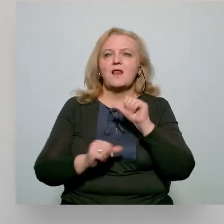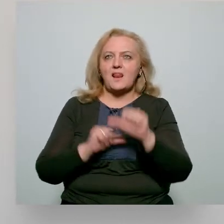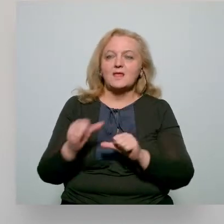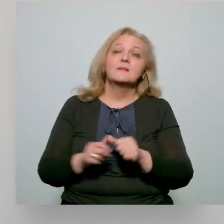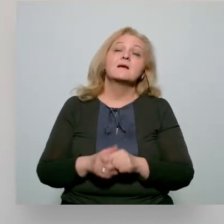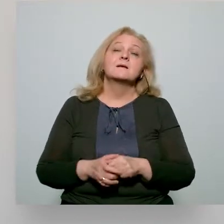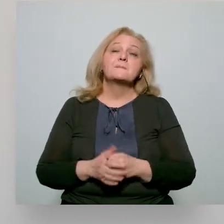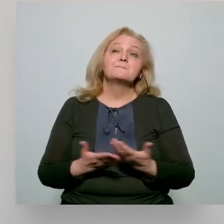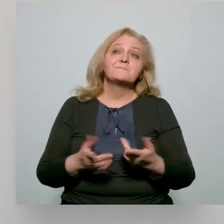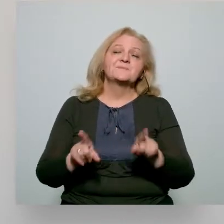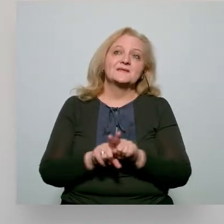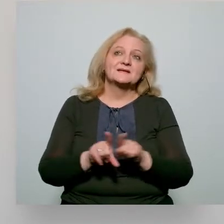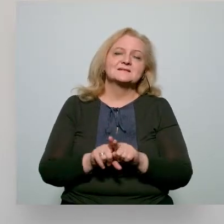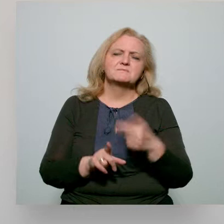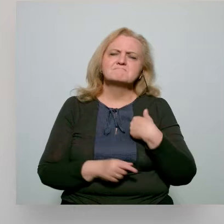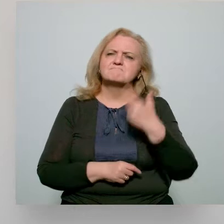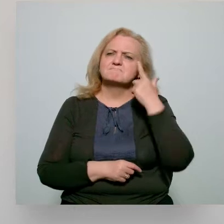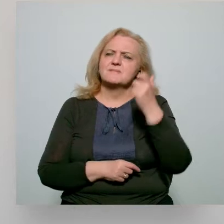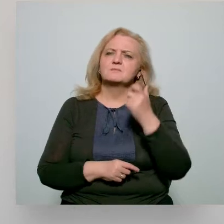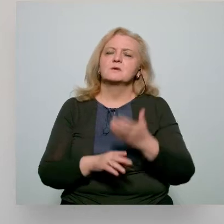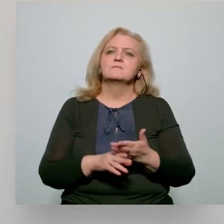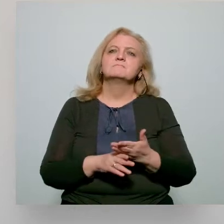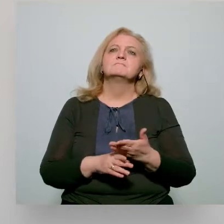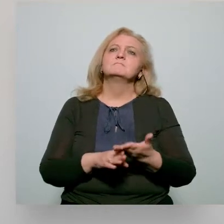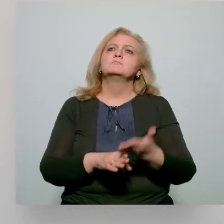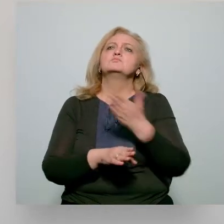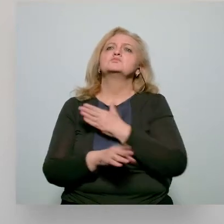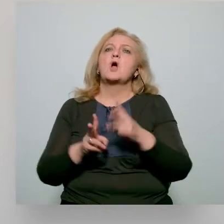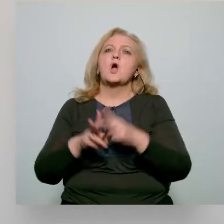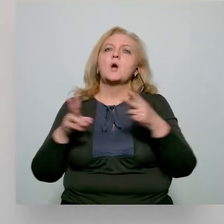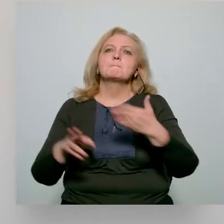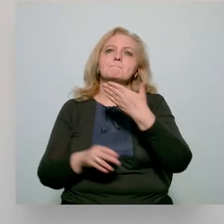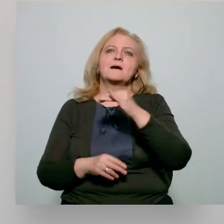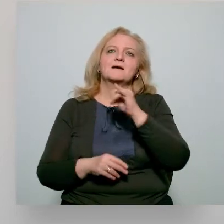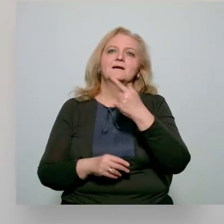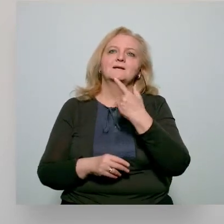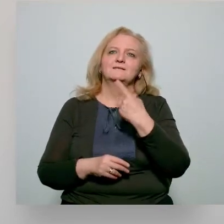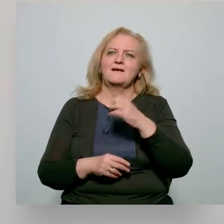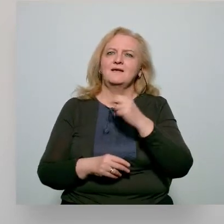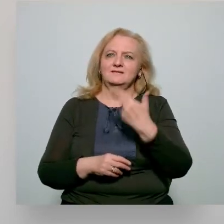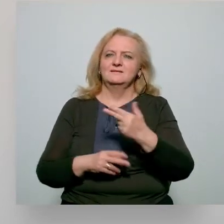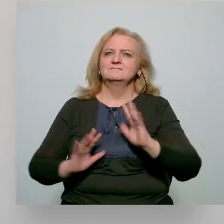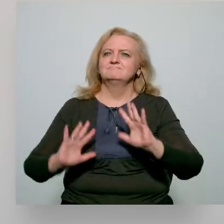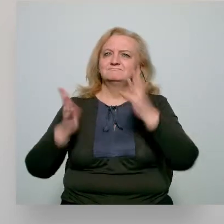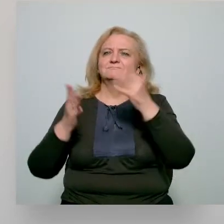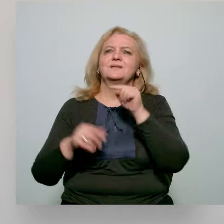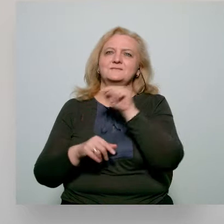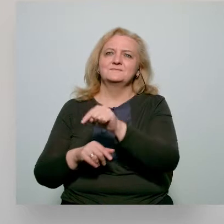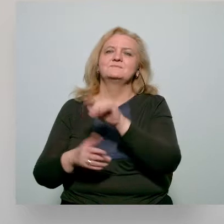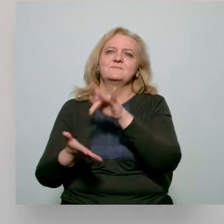też to pamiętam jeszcze przed Majdanem pisałeś o